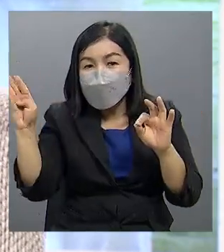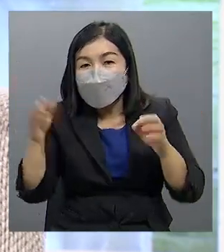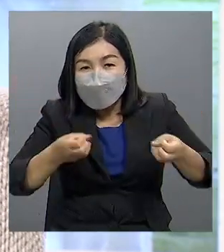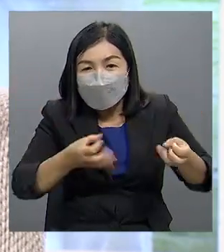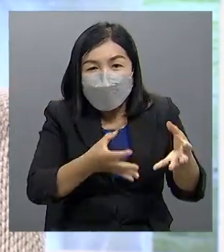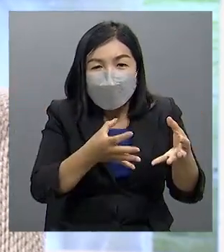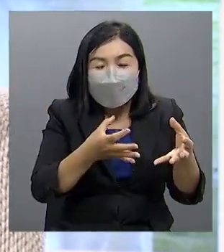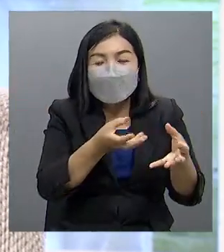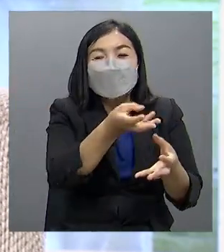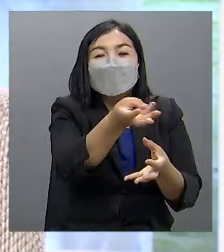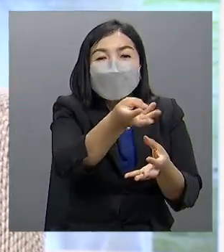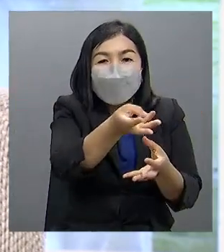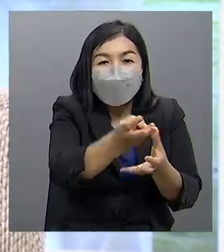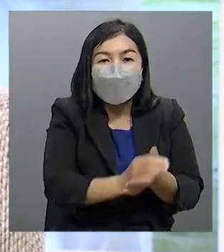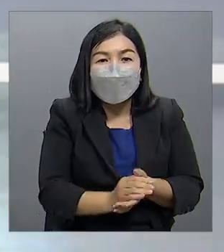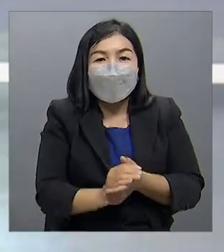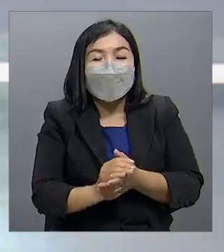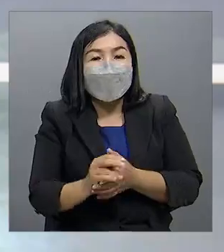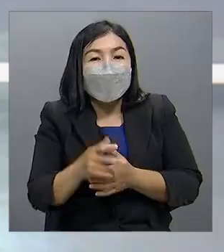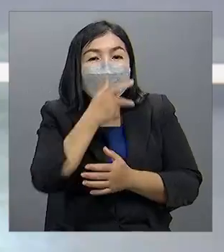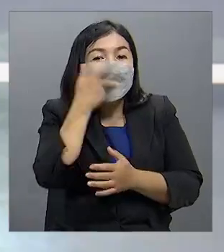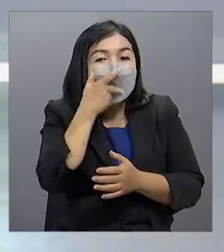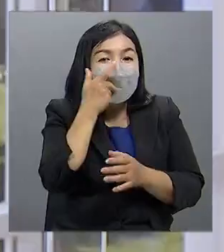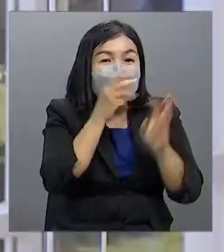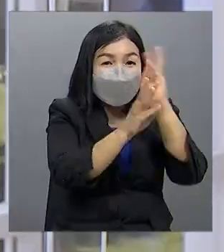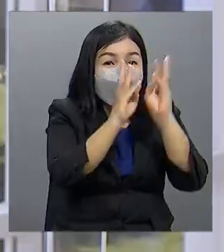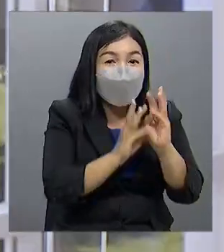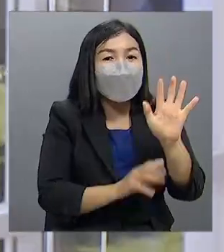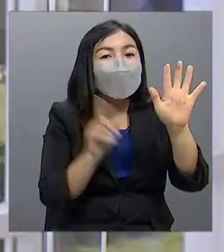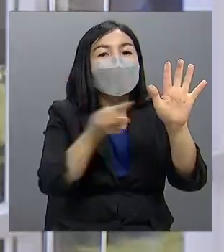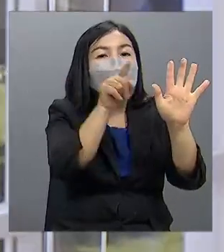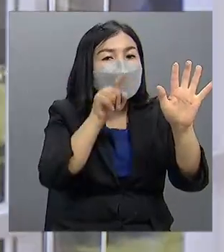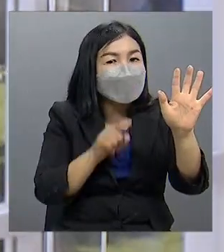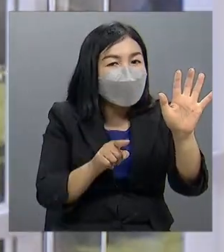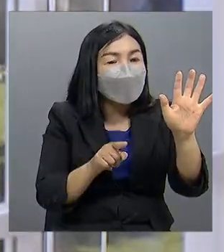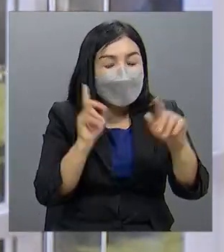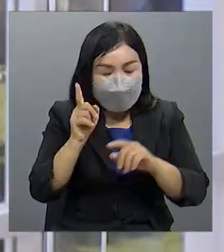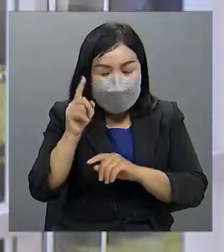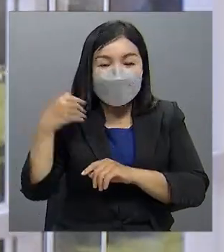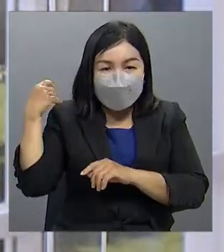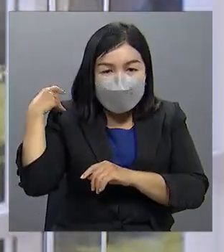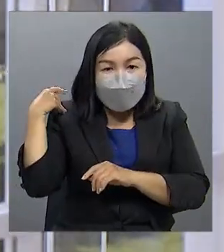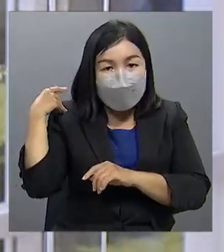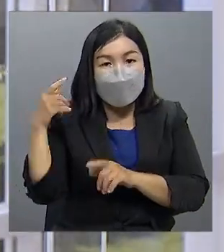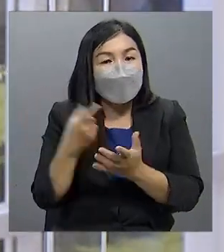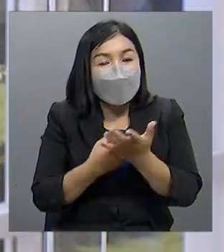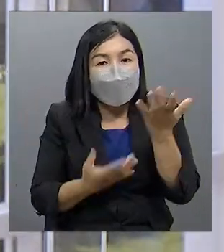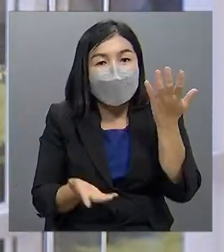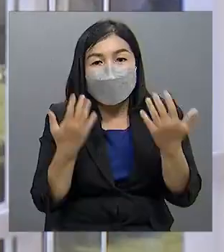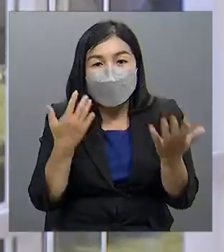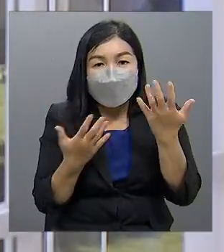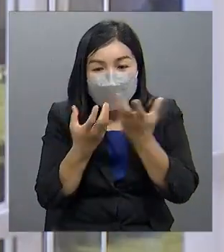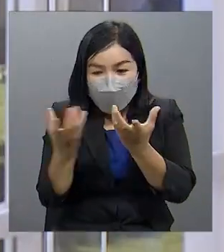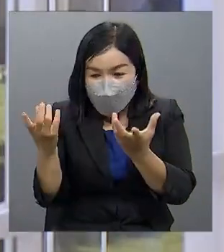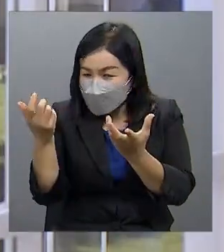เมื่อกี้แอบดูน้ำตาลมี 5% เองถูกใจมากเลย ใช่จริงนะมันมีต้นทุนนะคุณผู้ชมพอมันใช้อะไรที่มันมีคุณภาพมากขึ้นอย่างที่น้องดอล